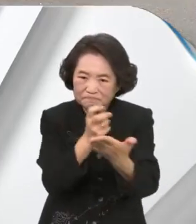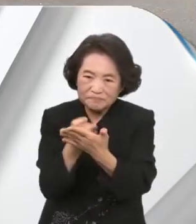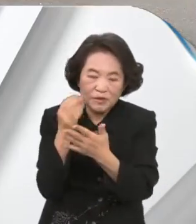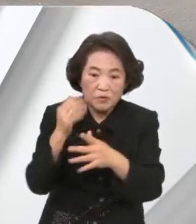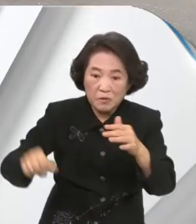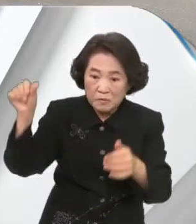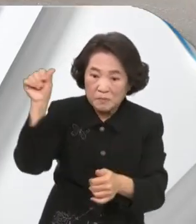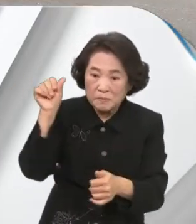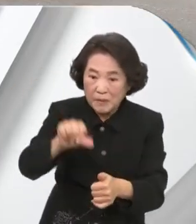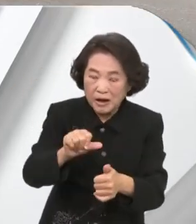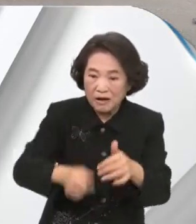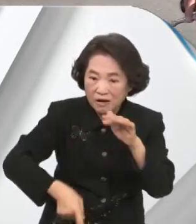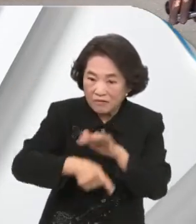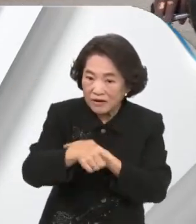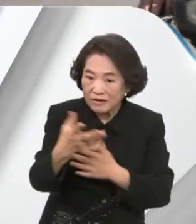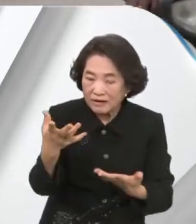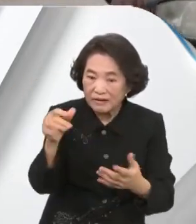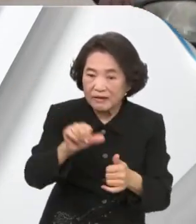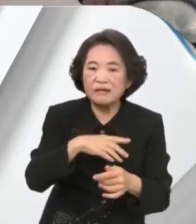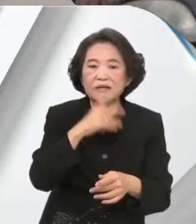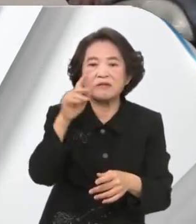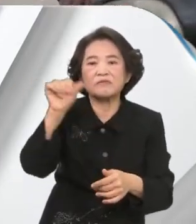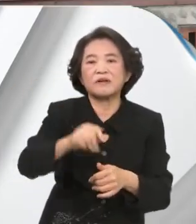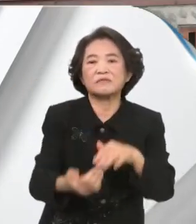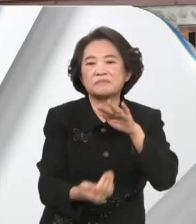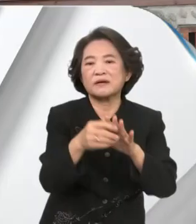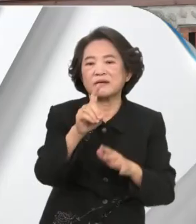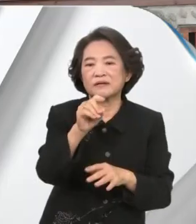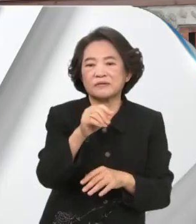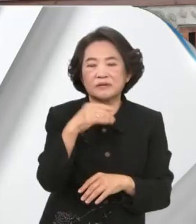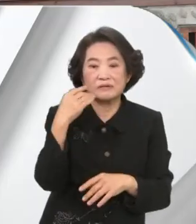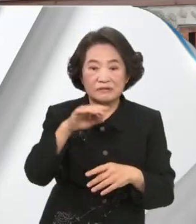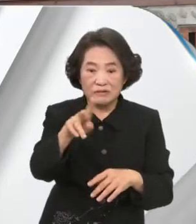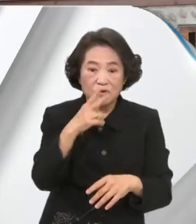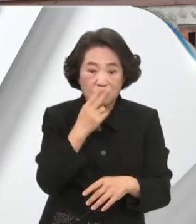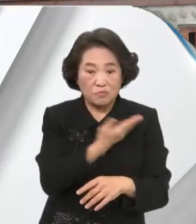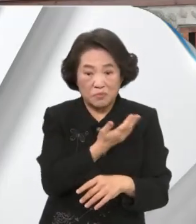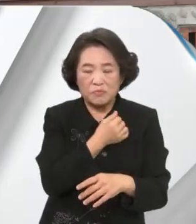只罚1万元，呼吁好吸烟的人要遵守规定。下个新闻，陈明，同木头。